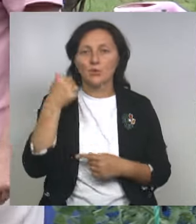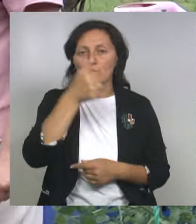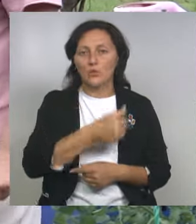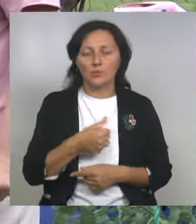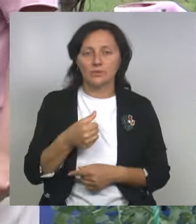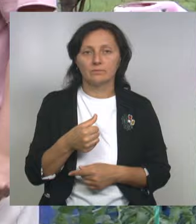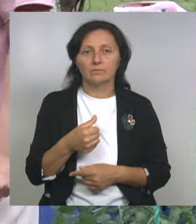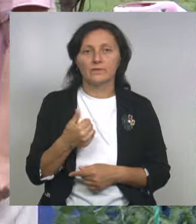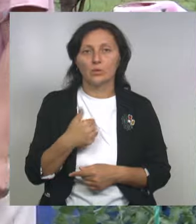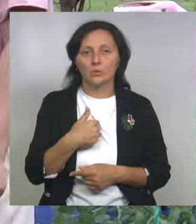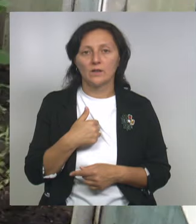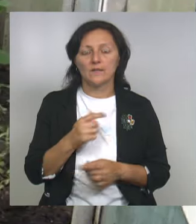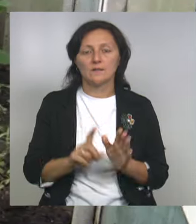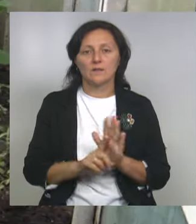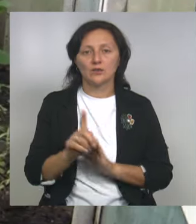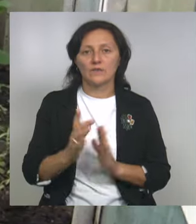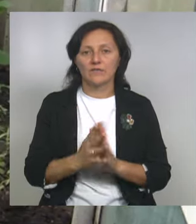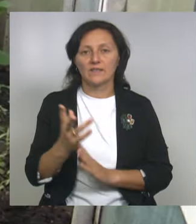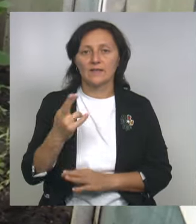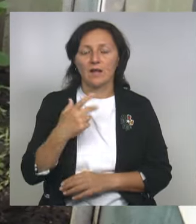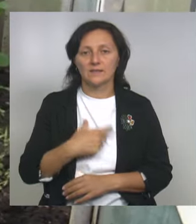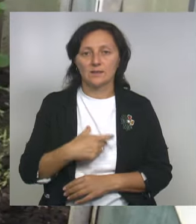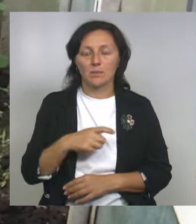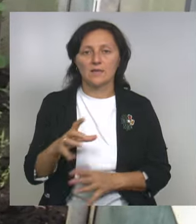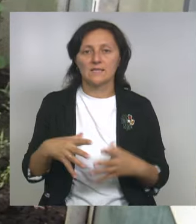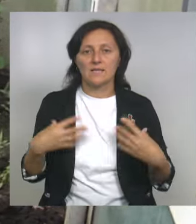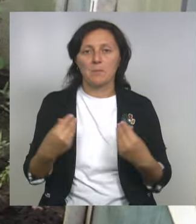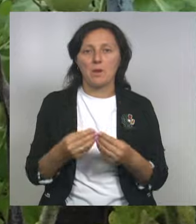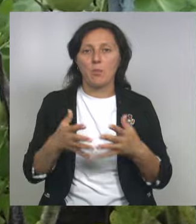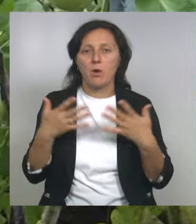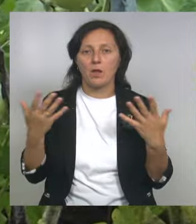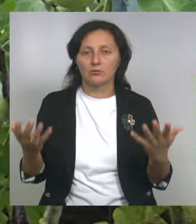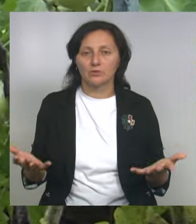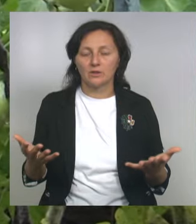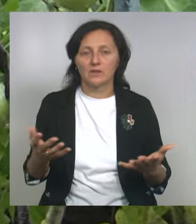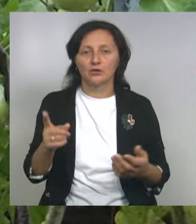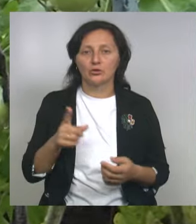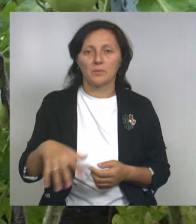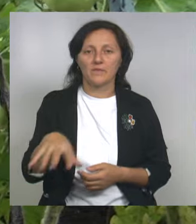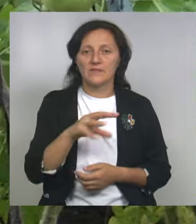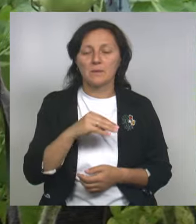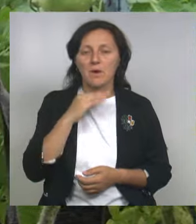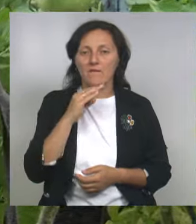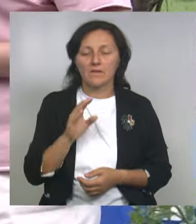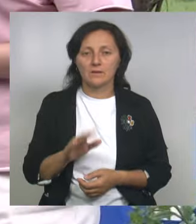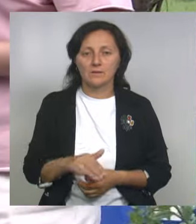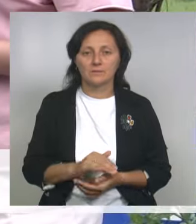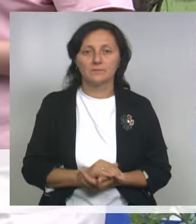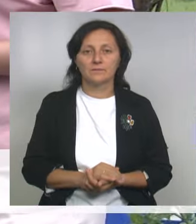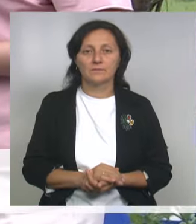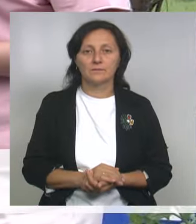будущий урожай, ну, во-первых, сначала для себя, потому что семья большая, чтобы как бы всем хватило. Вот.